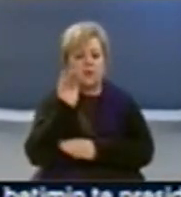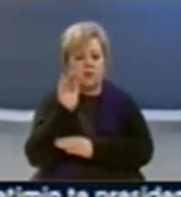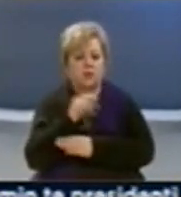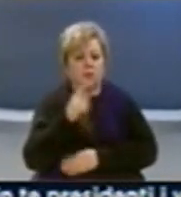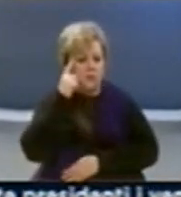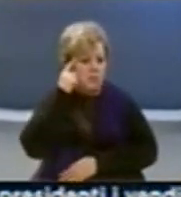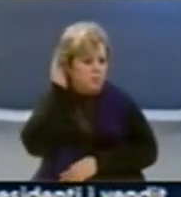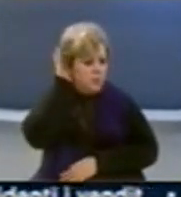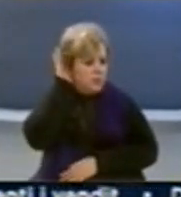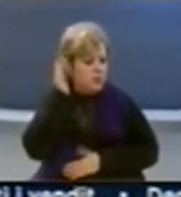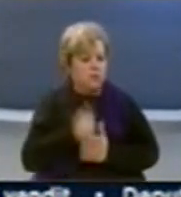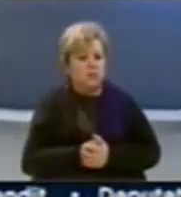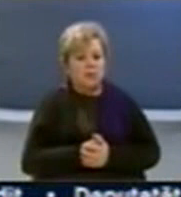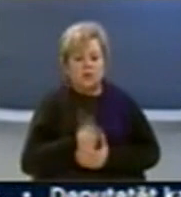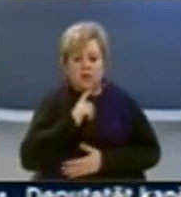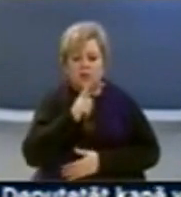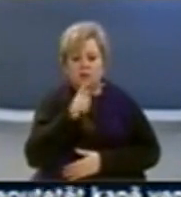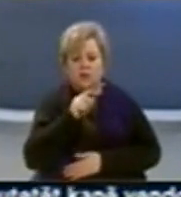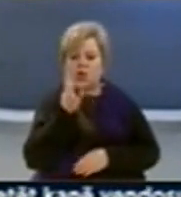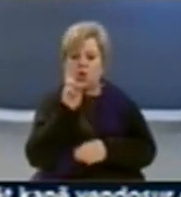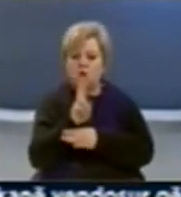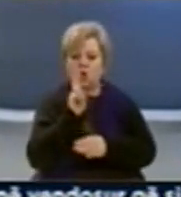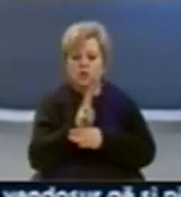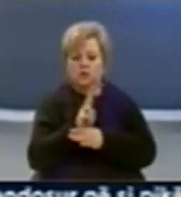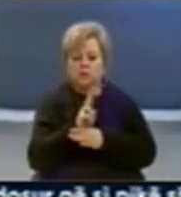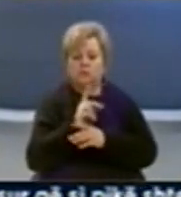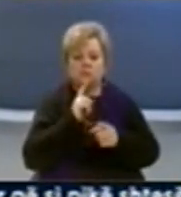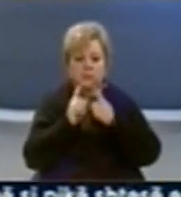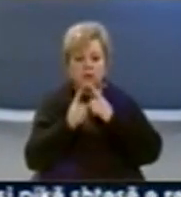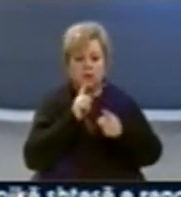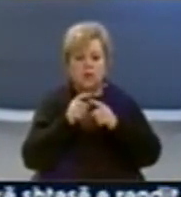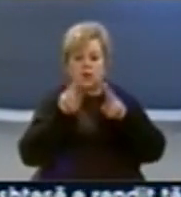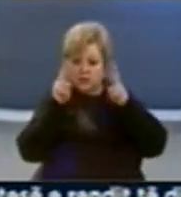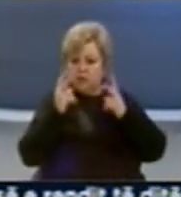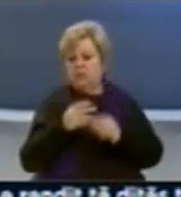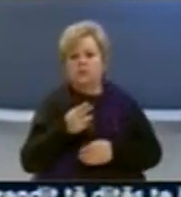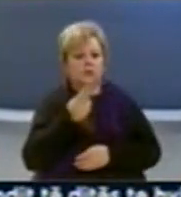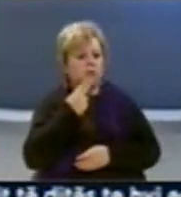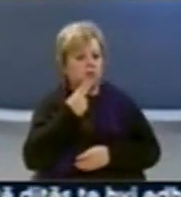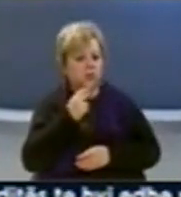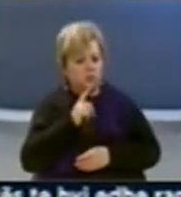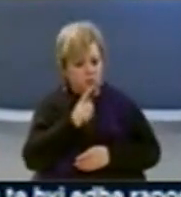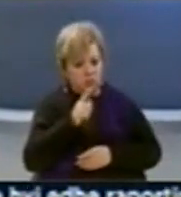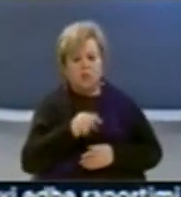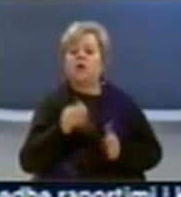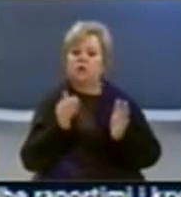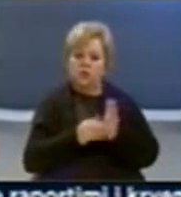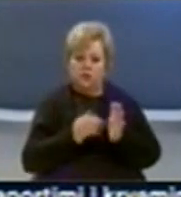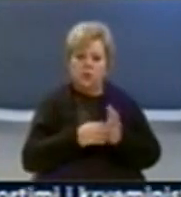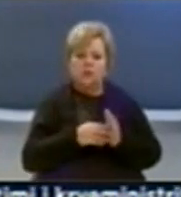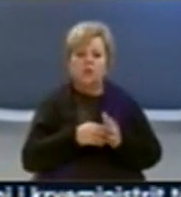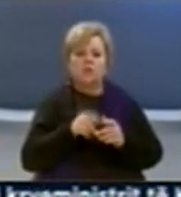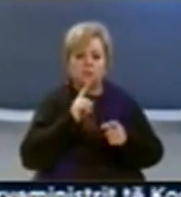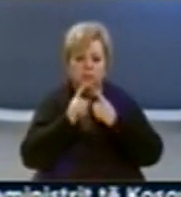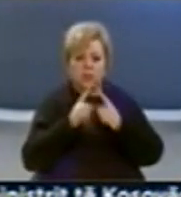parim çdo formë të dialogut, keni kujdes temat që negocioni. Ka tema që nuk negocion dhe ka tema që duhet negocion. Duhet